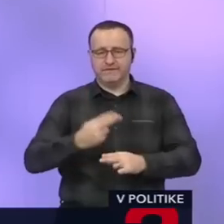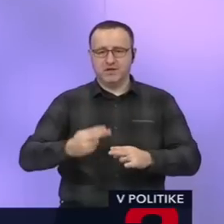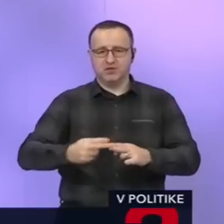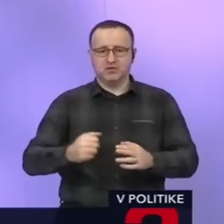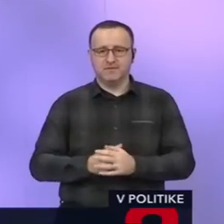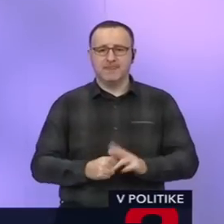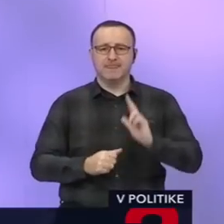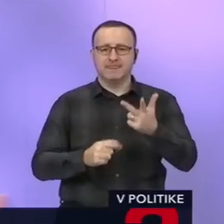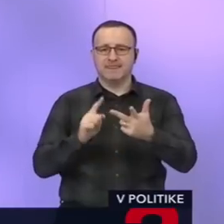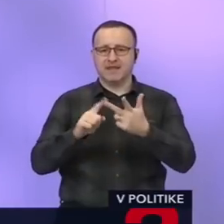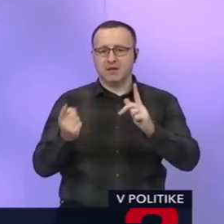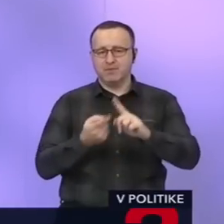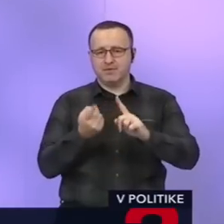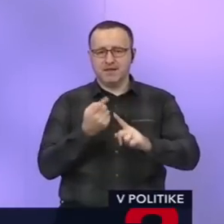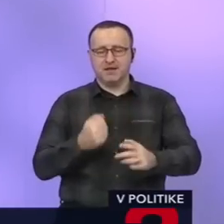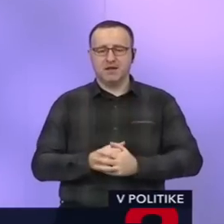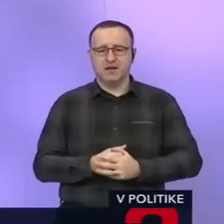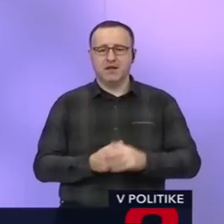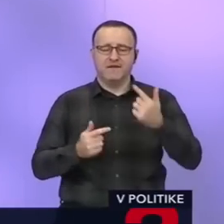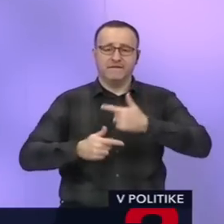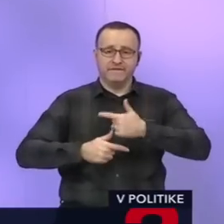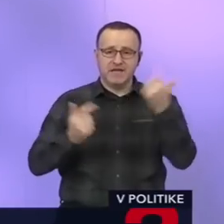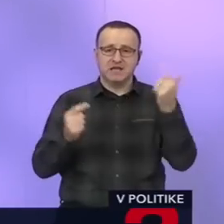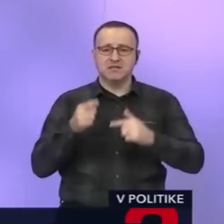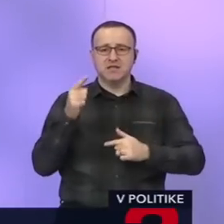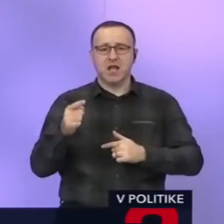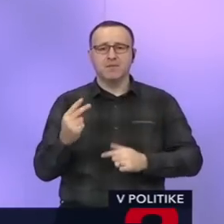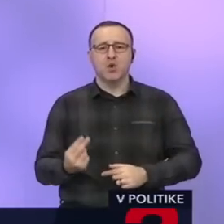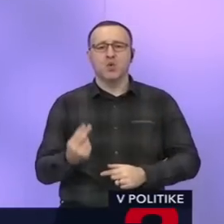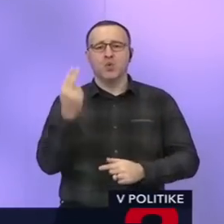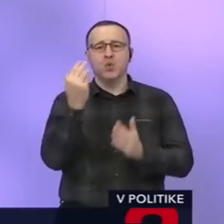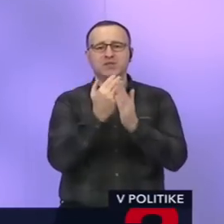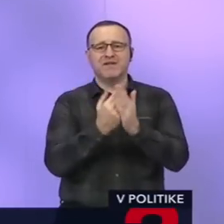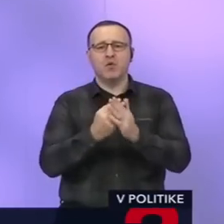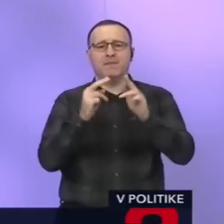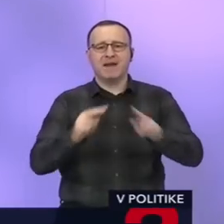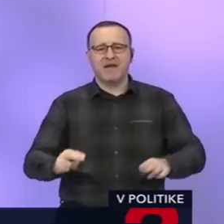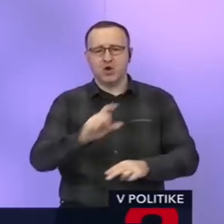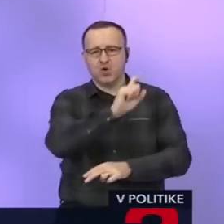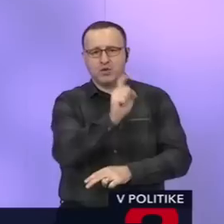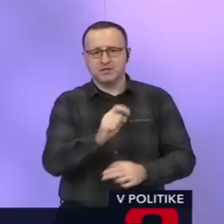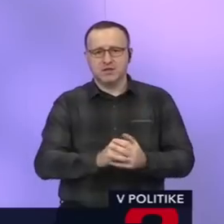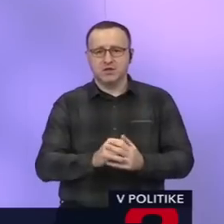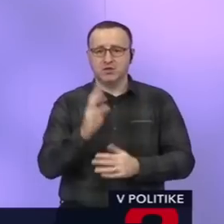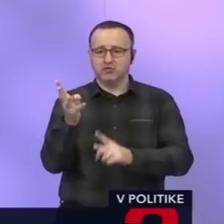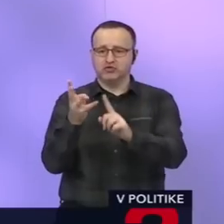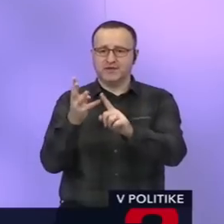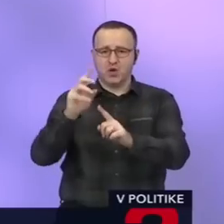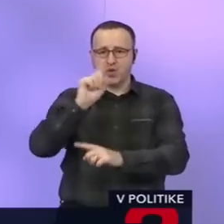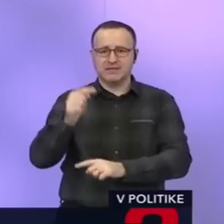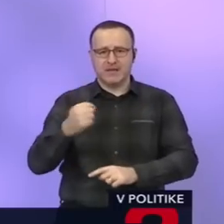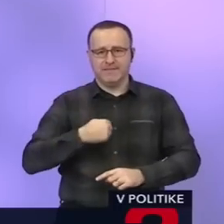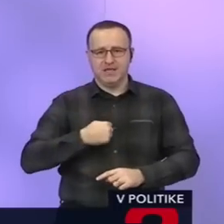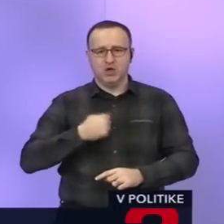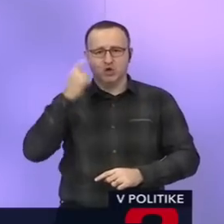Tretia podmienka bola, aby sa vyjasnili tieto ústavnoprávne otázky. No a štvrtá otázka zvláda na tom, že sme sociálni demokrati, aby tam